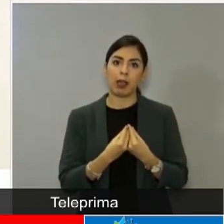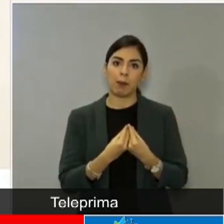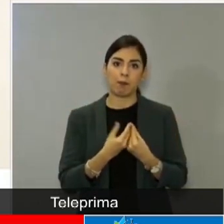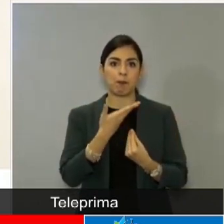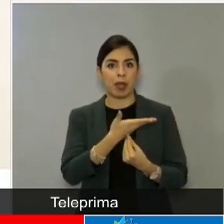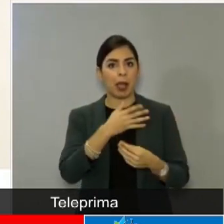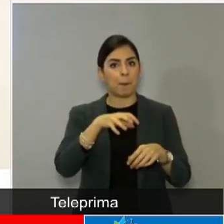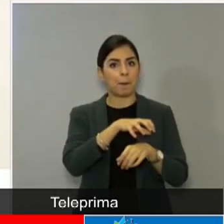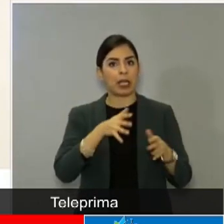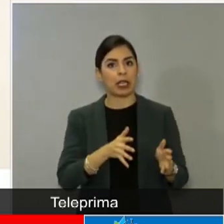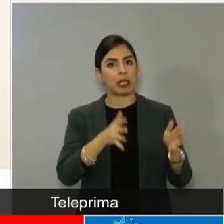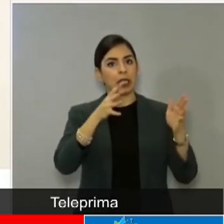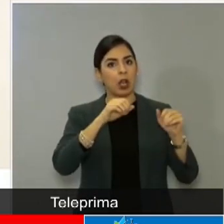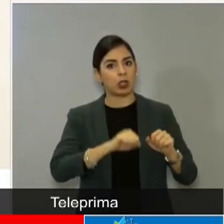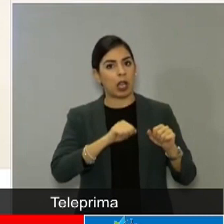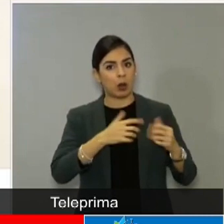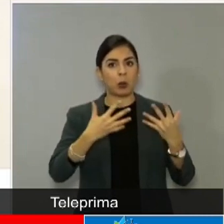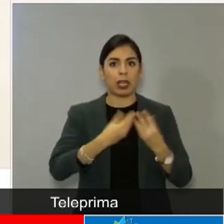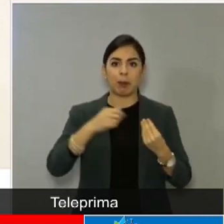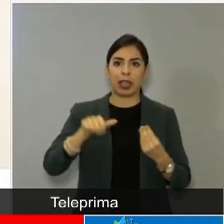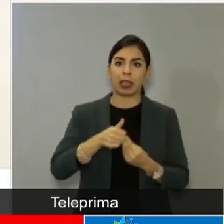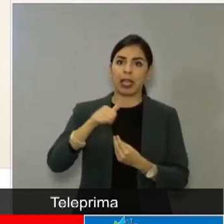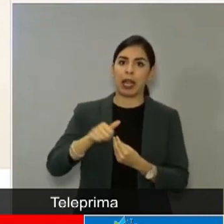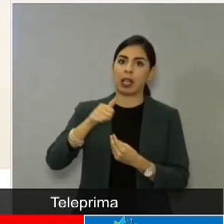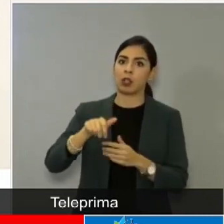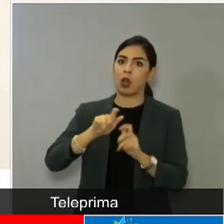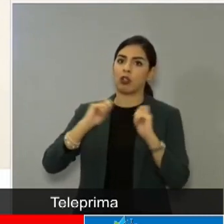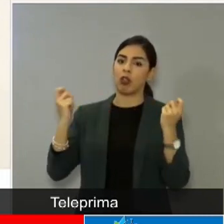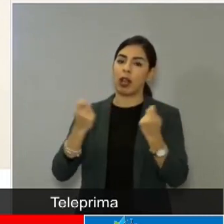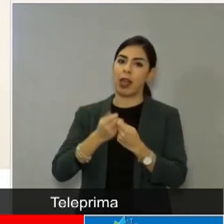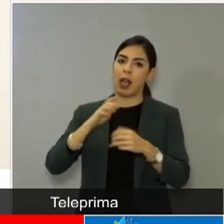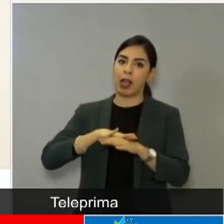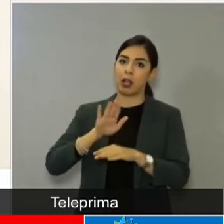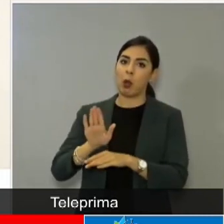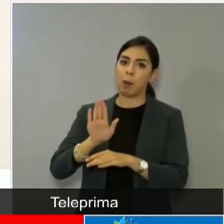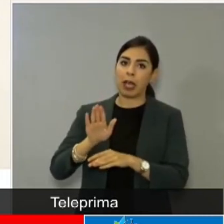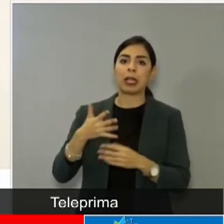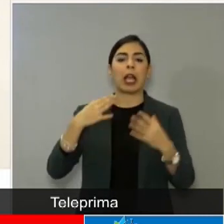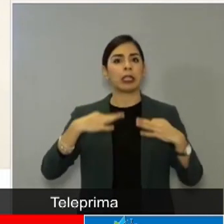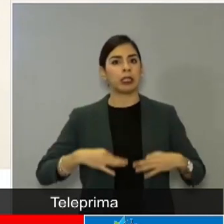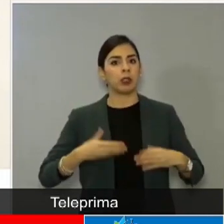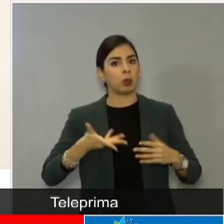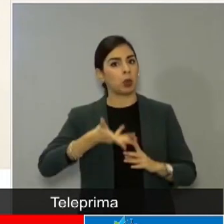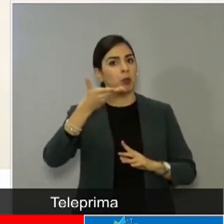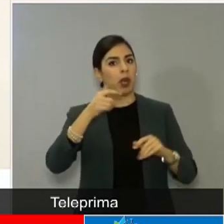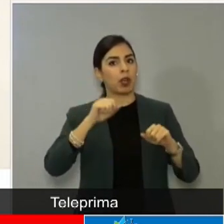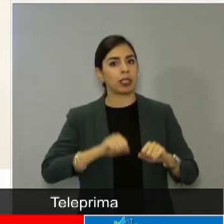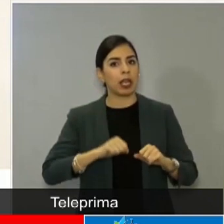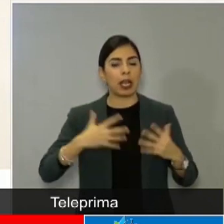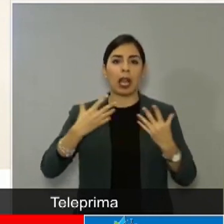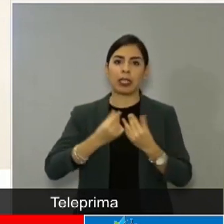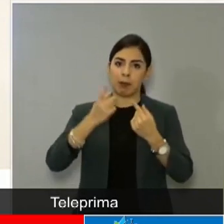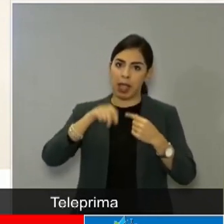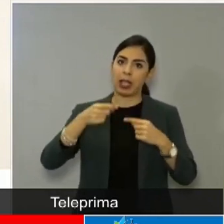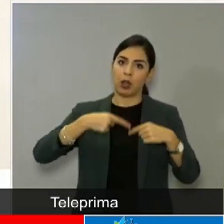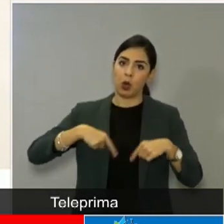al Ministero della Salute, alle direzioni generali competenti, all'Istituto Superiore di Sanità, al Consiglio Superiore